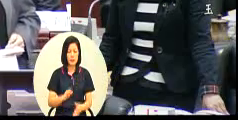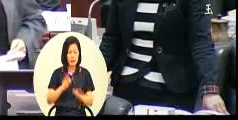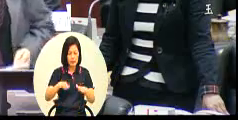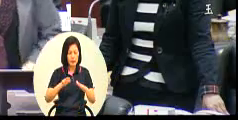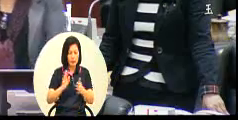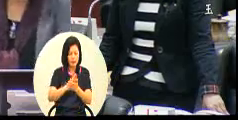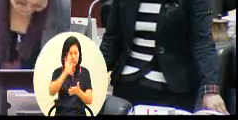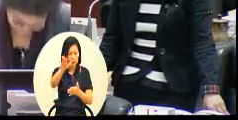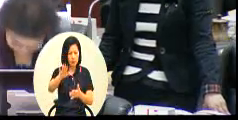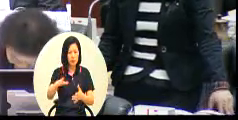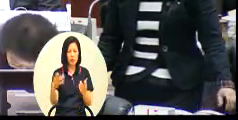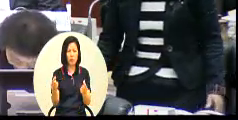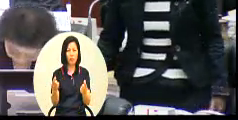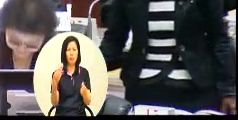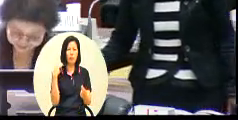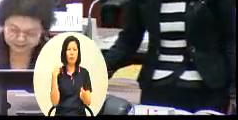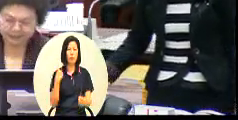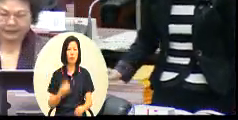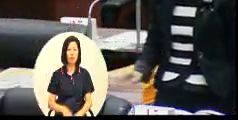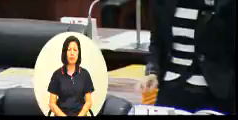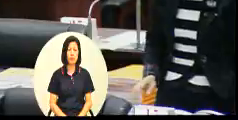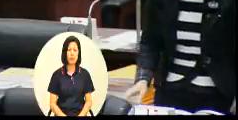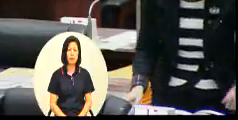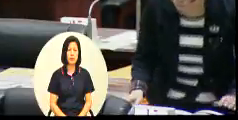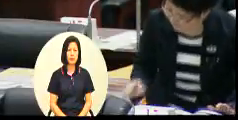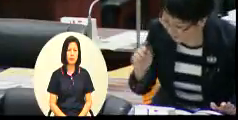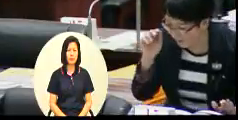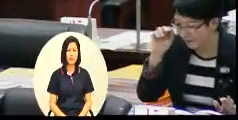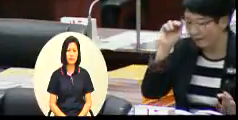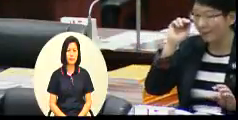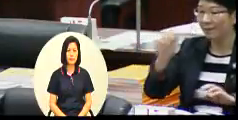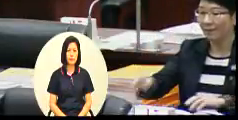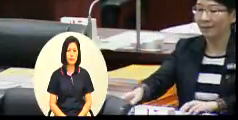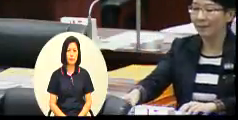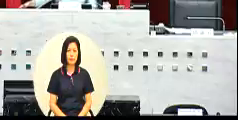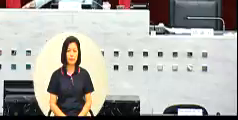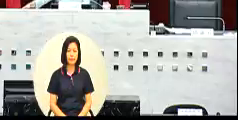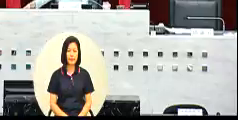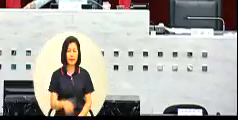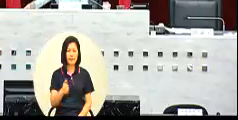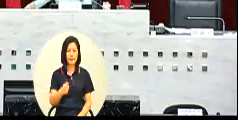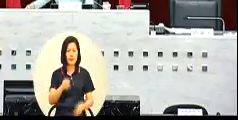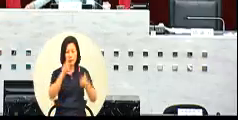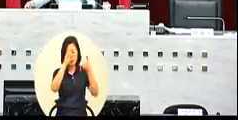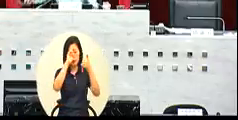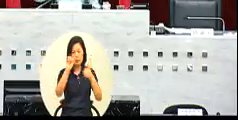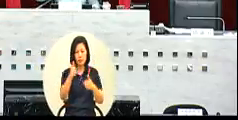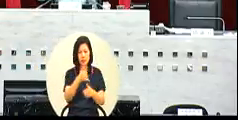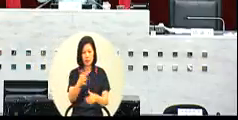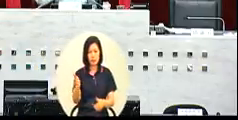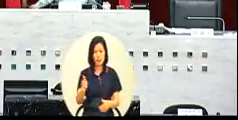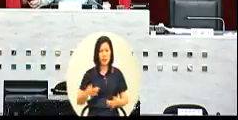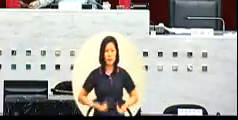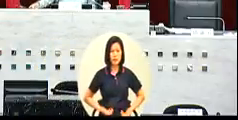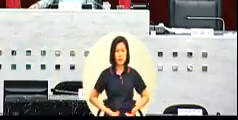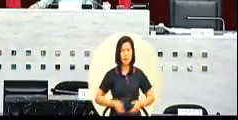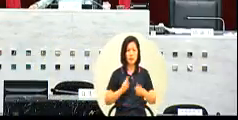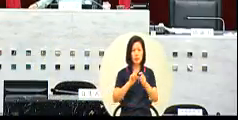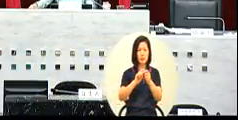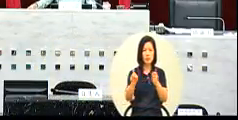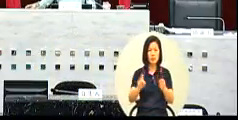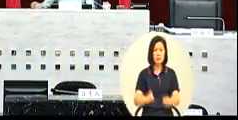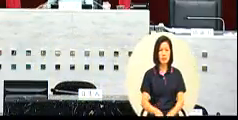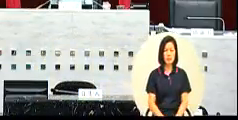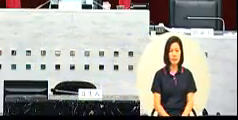一样。谢谢。 谢谢许议员质询，休息十分钟。